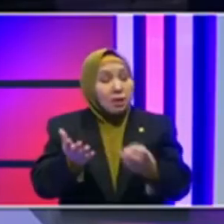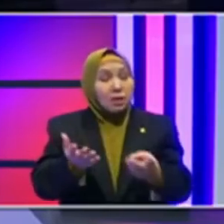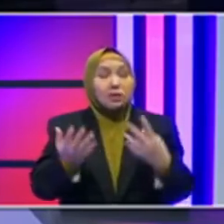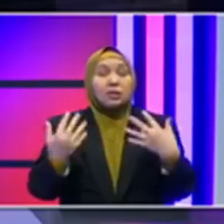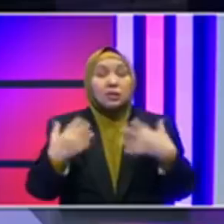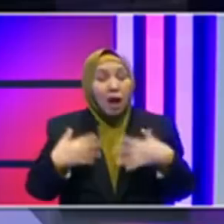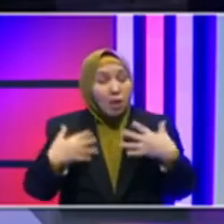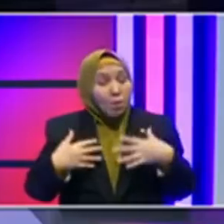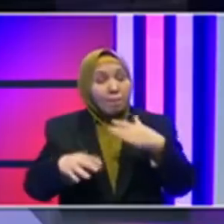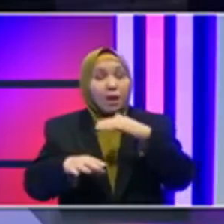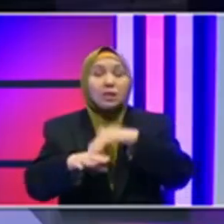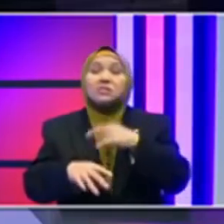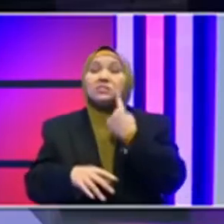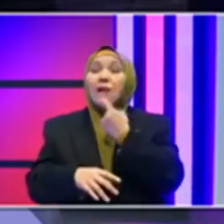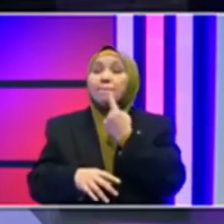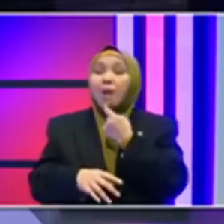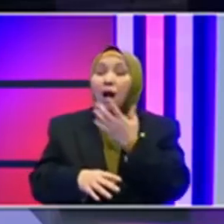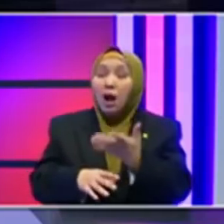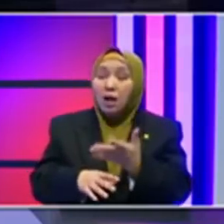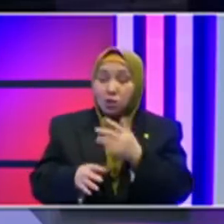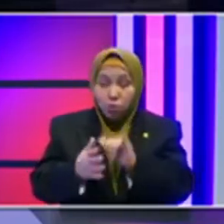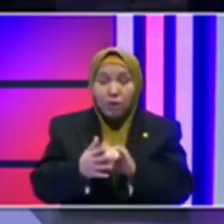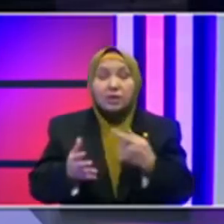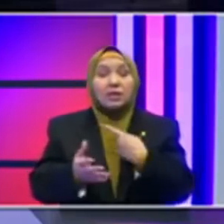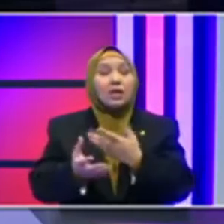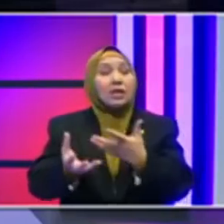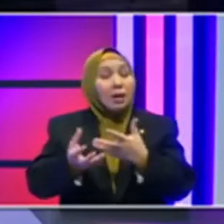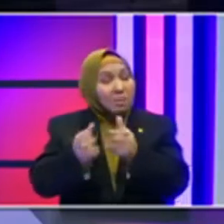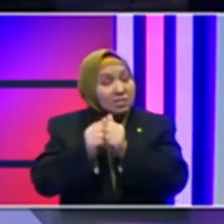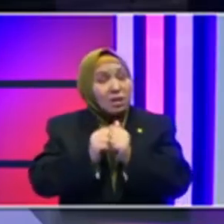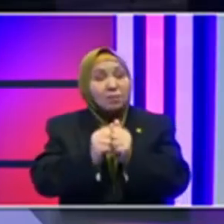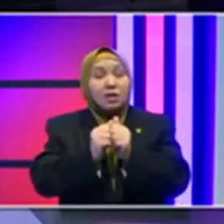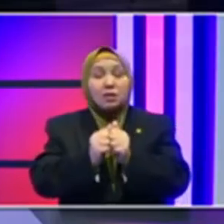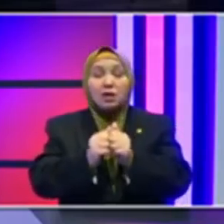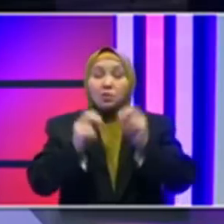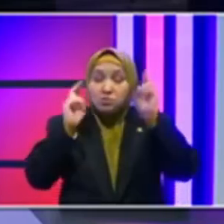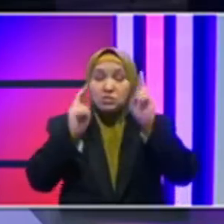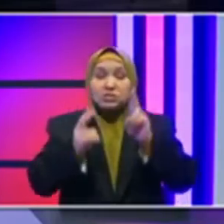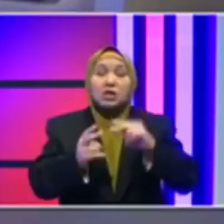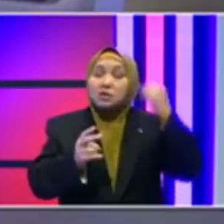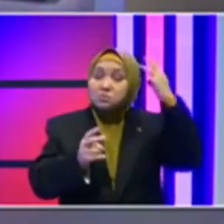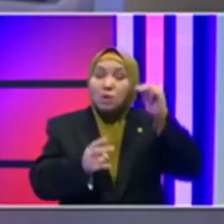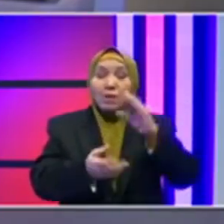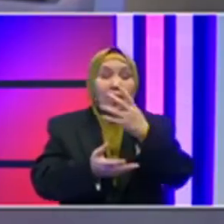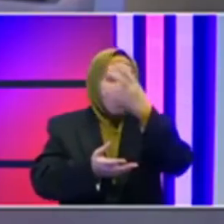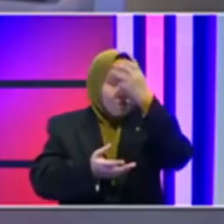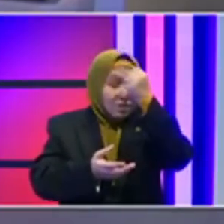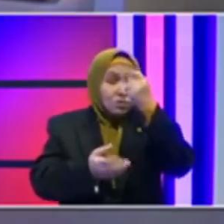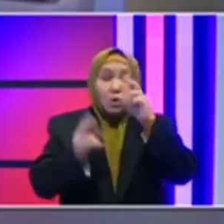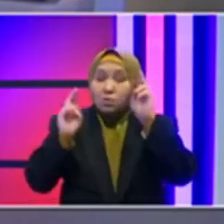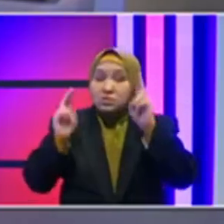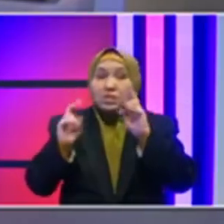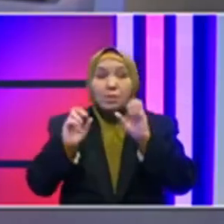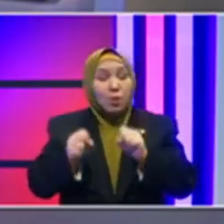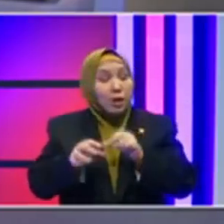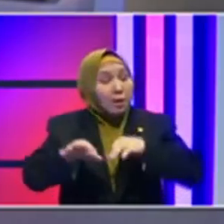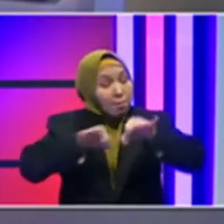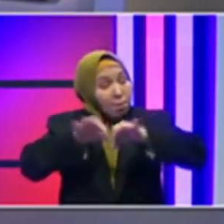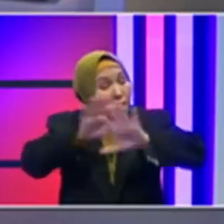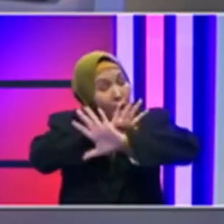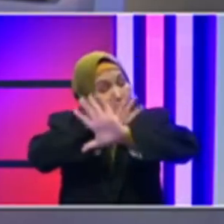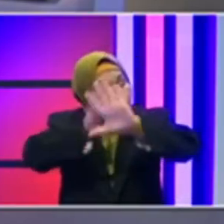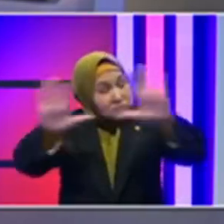kepada siapa itu yang kita ingin sama-sama Al Fatir Ustadz dokter Muhammad Hafiz untuk Ustaz kalau katakan boleh mencerahkan